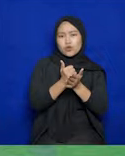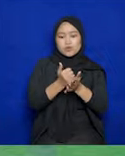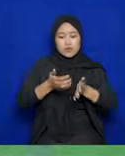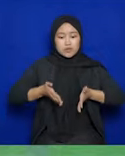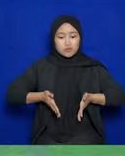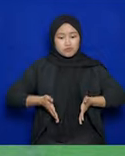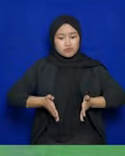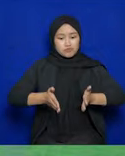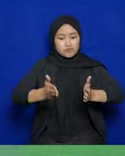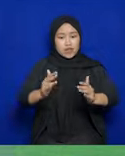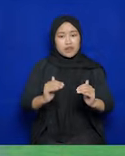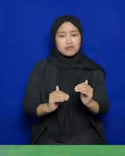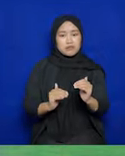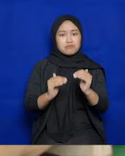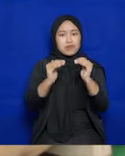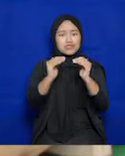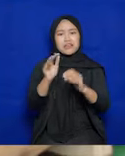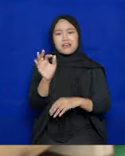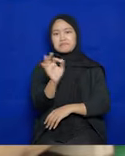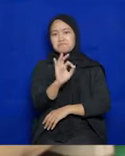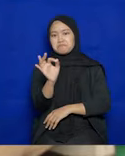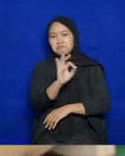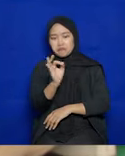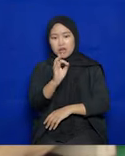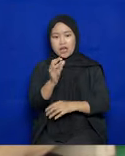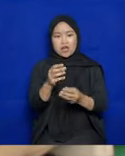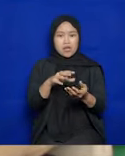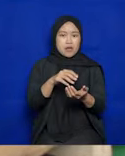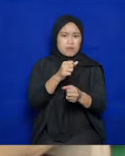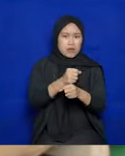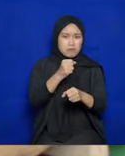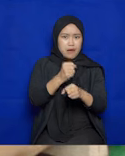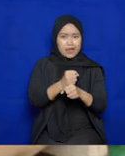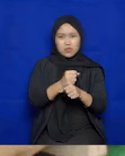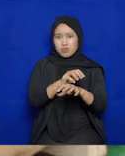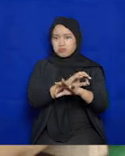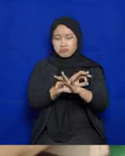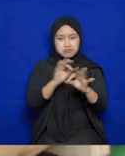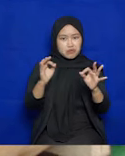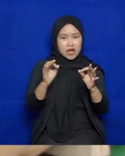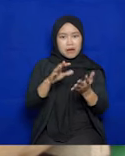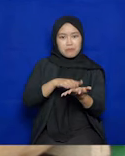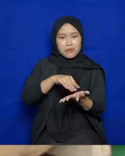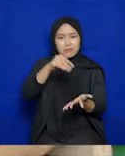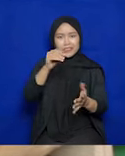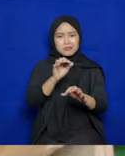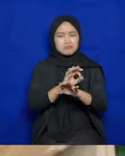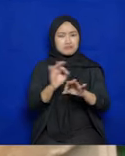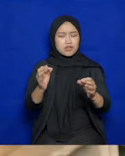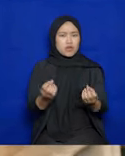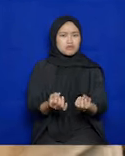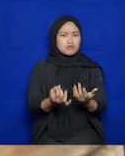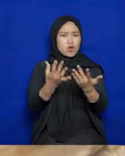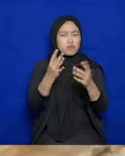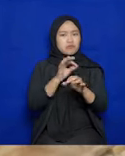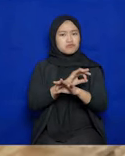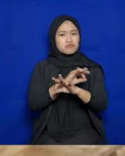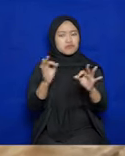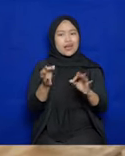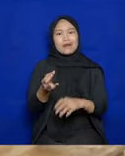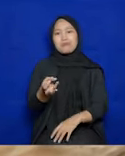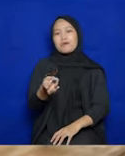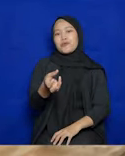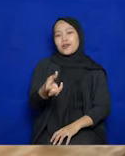Sesungguhnya, jalan yang tidak bertingkat, berbatu, berpasir, ataupun berumput tinggi